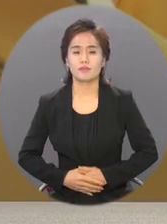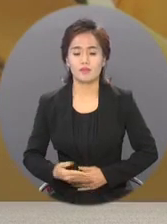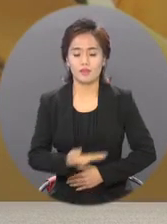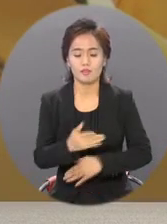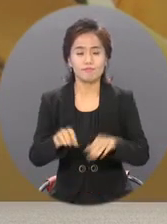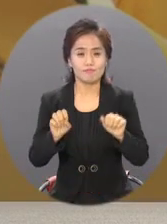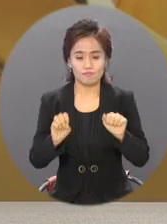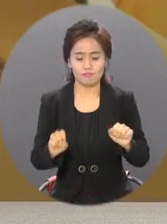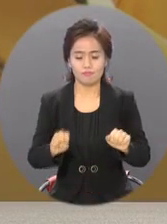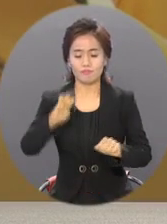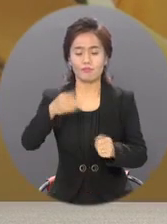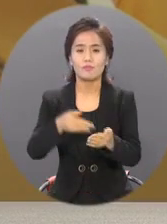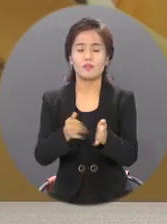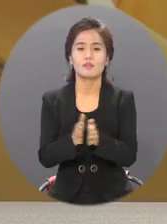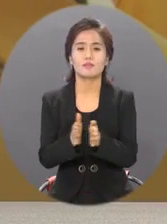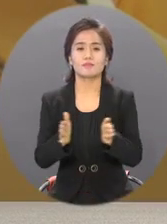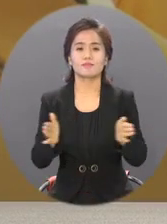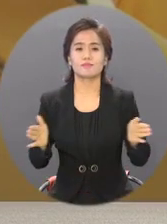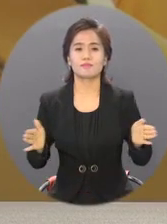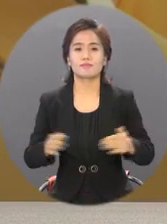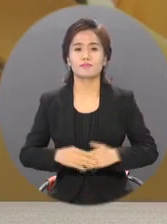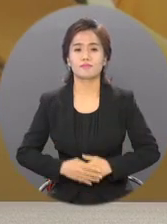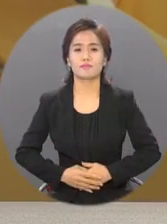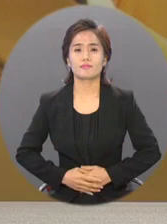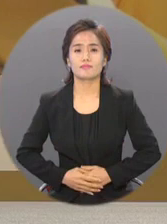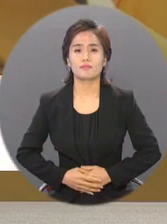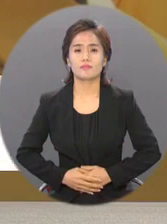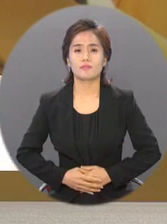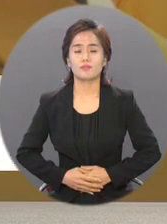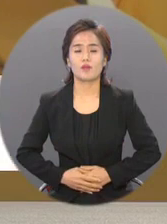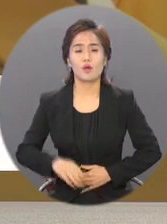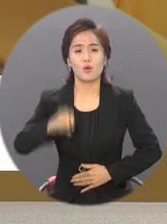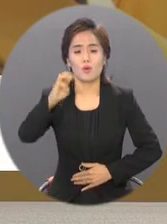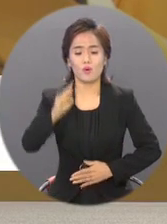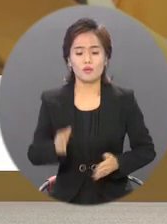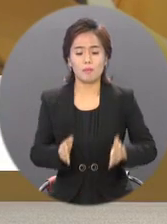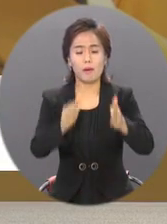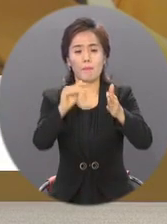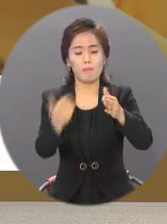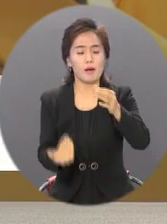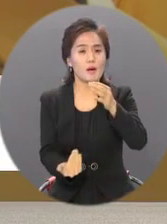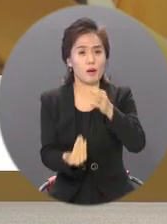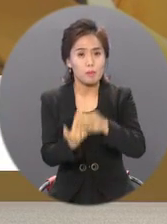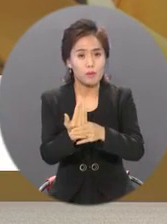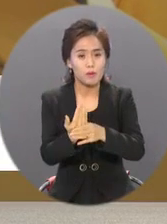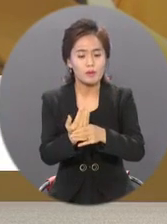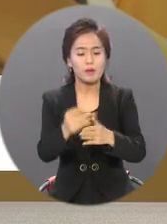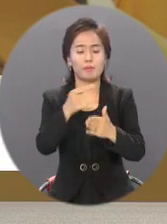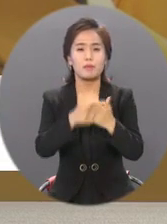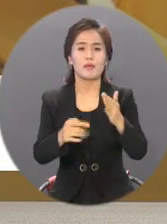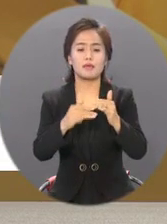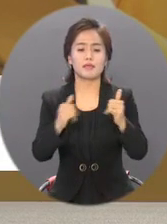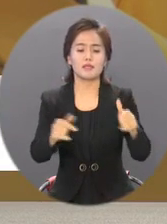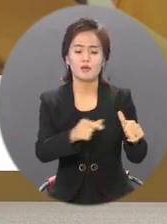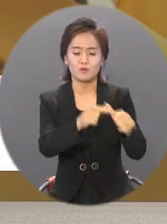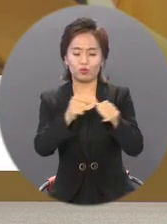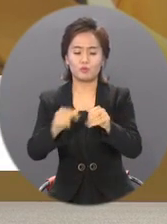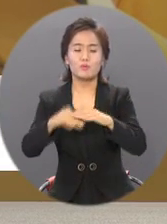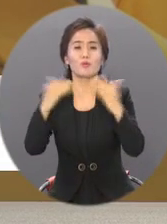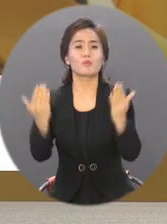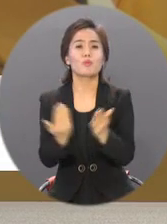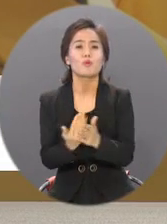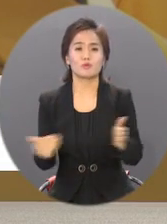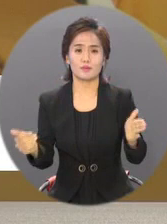여러분 안녕하십니까 광주 mbc 뉴스데스크 입니다 광주 아이파크 아파트 붕괴 사고의 피해자 수습이 완료되면서